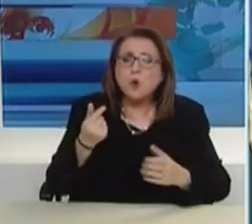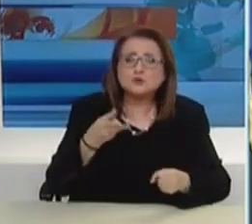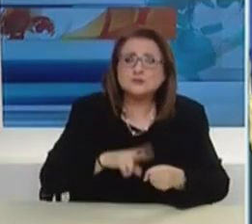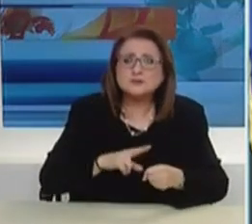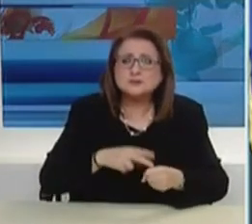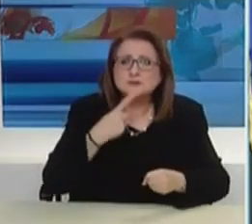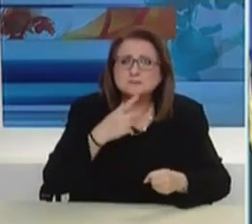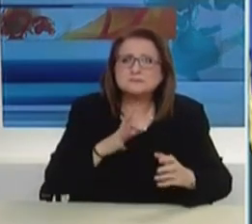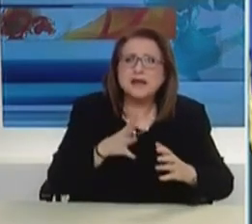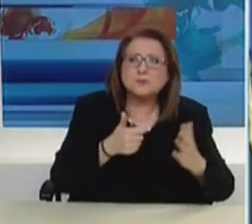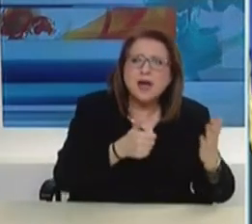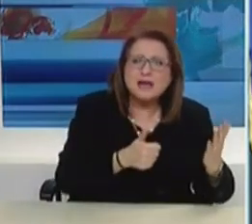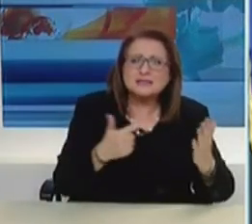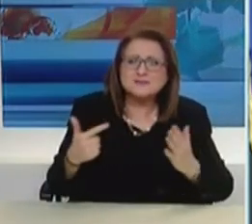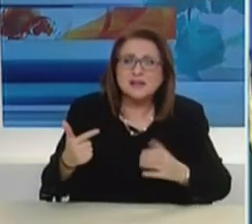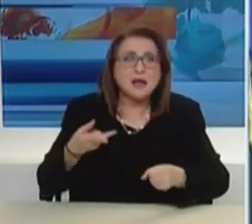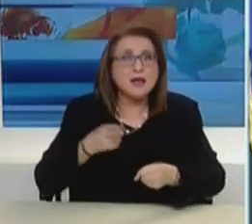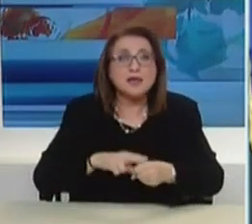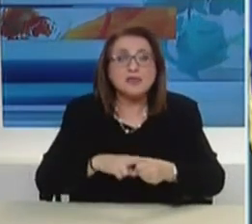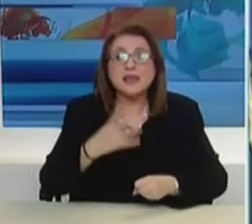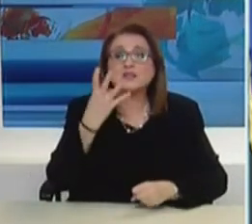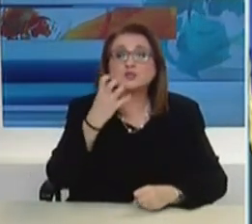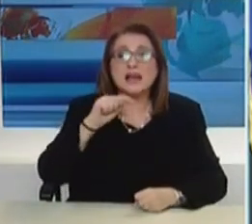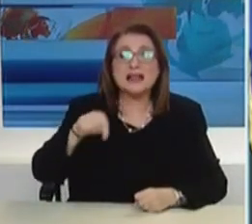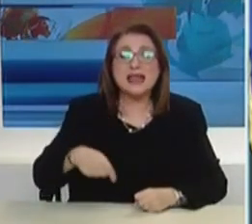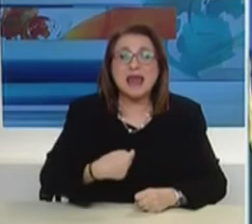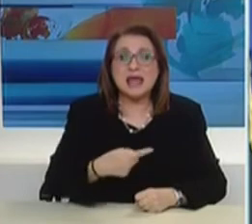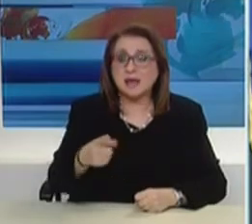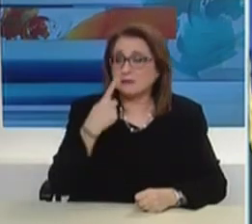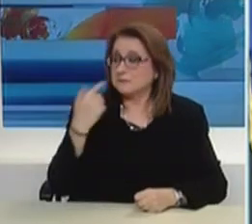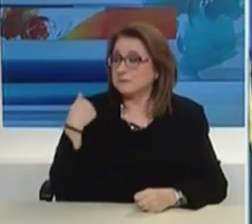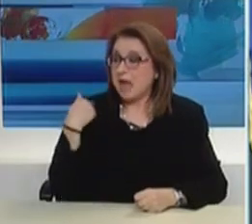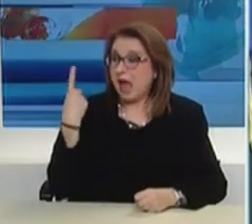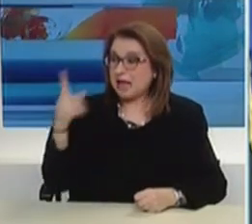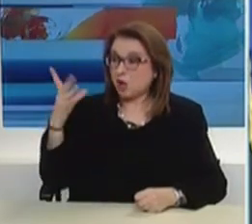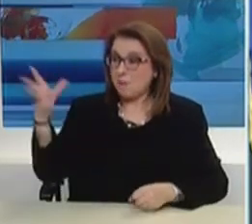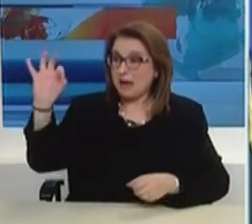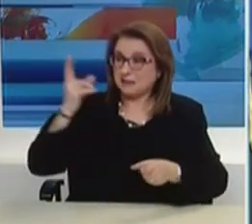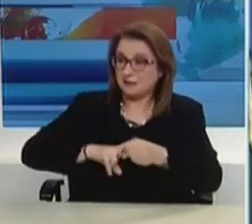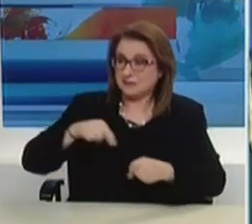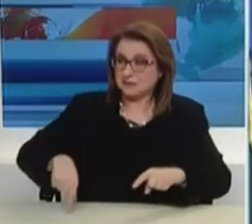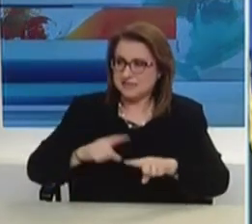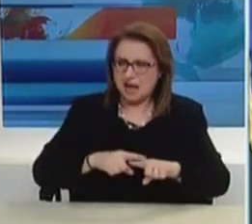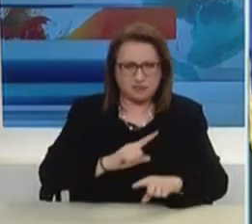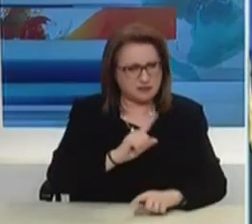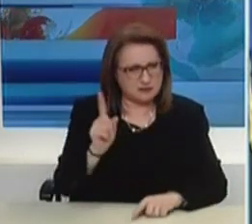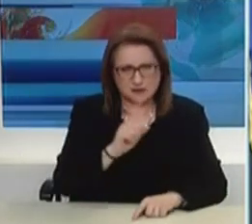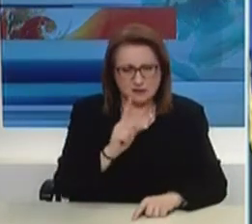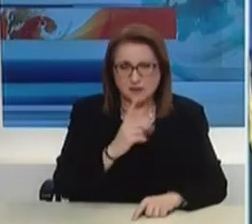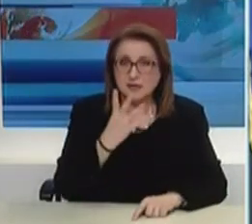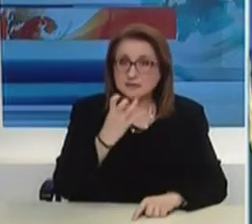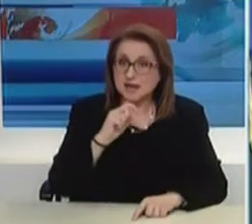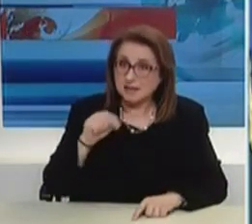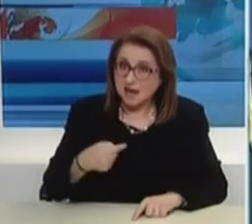μέρα. 49 είναι οι θάνατοι. Αυτό είναι το νούμερο της ημέρας. Αλλά και είναι ιερό νούμερο και είναι απαιτεί σεβασμό για αυτούς τους ανθρώπους που